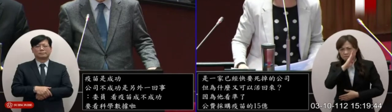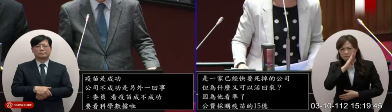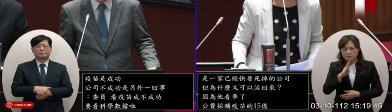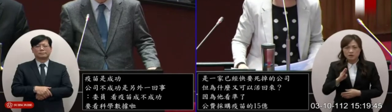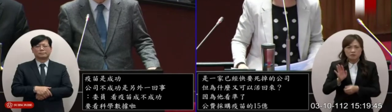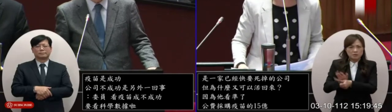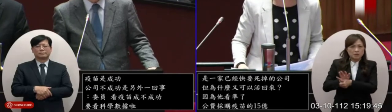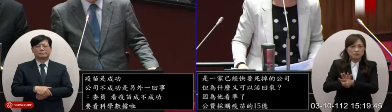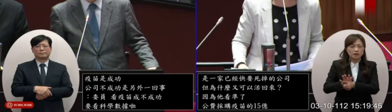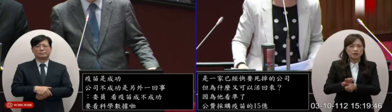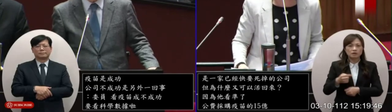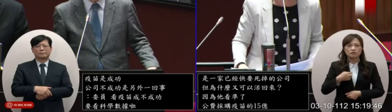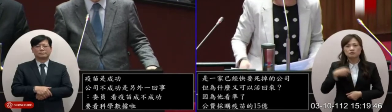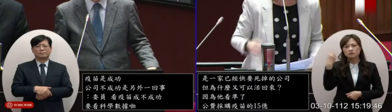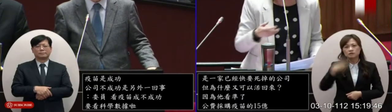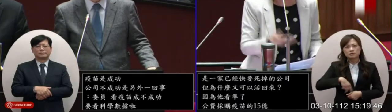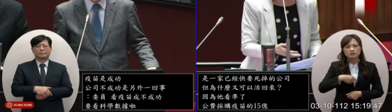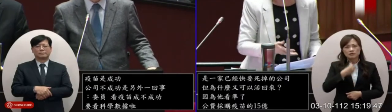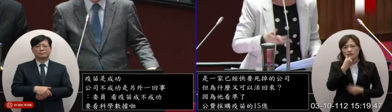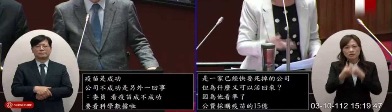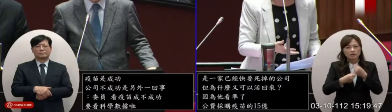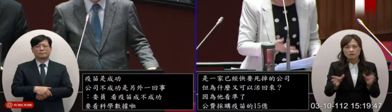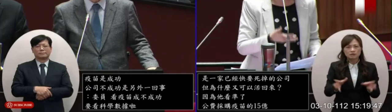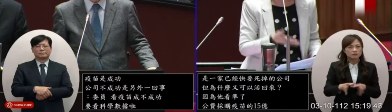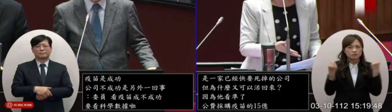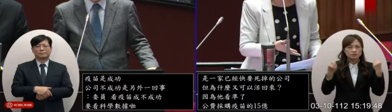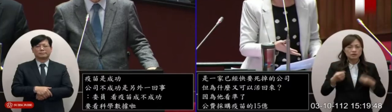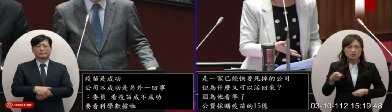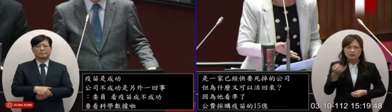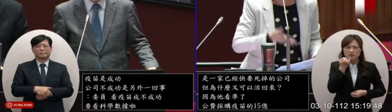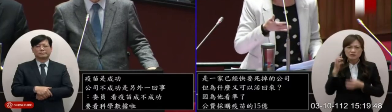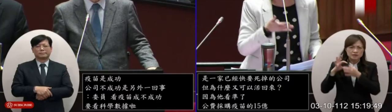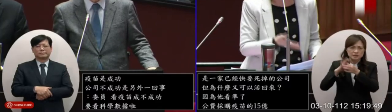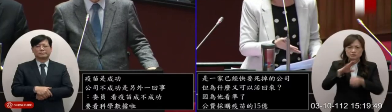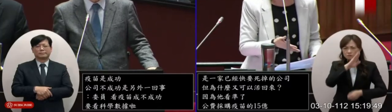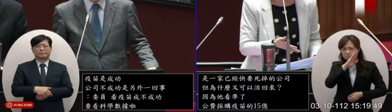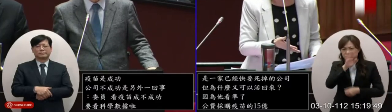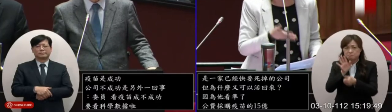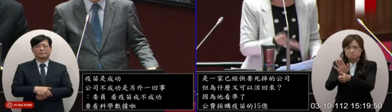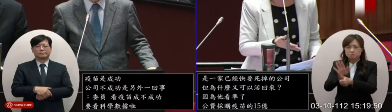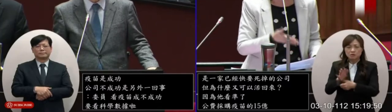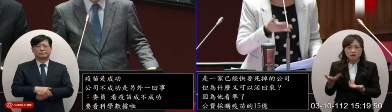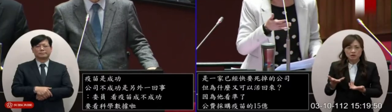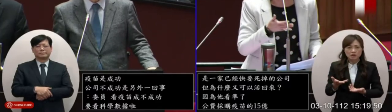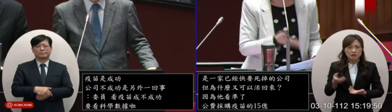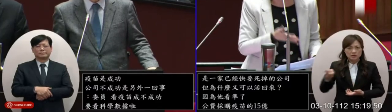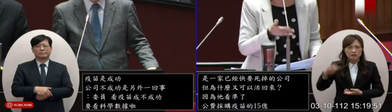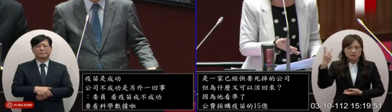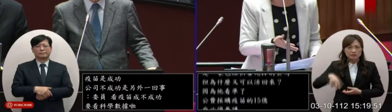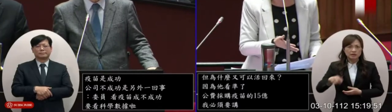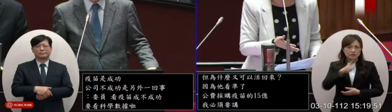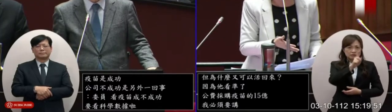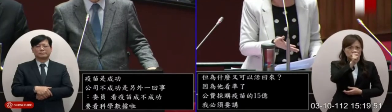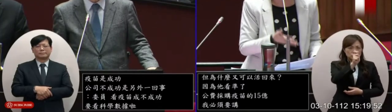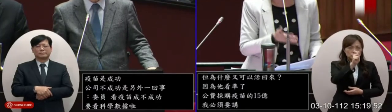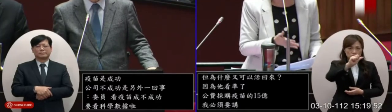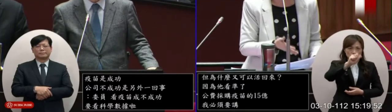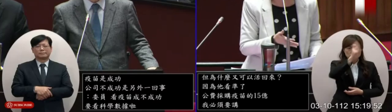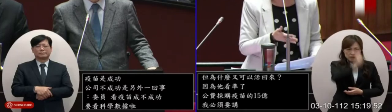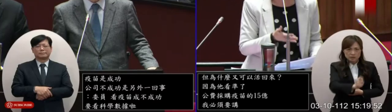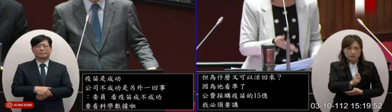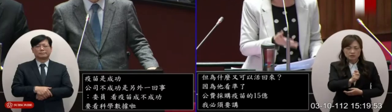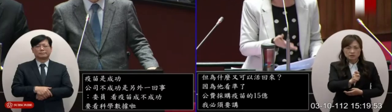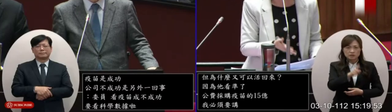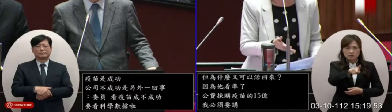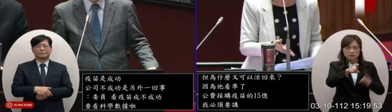说，不用再多说，我们还能够继续去护航，他再继续的涉足我们15亿的采